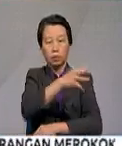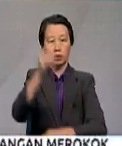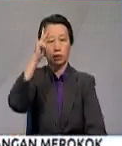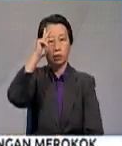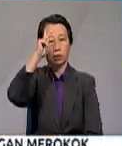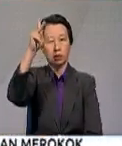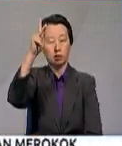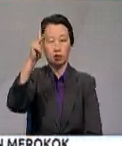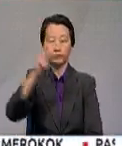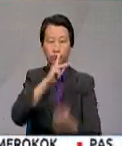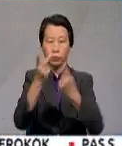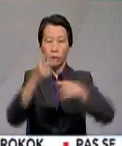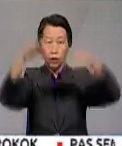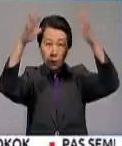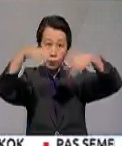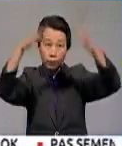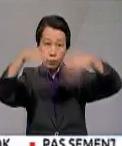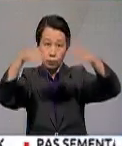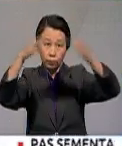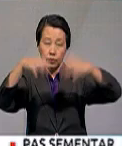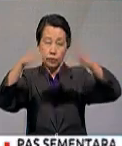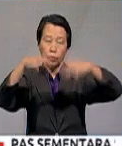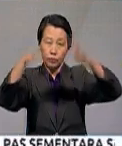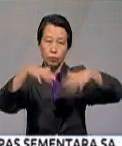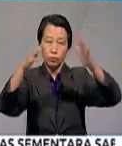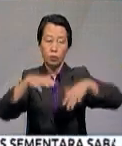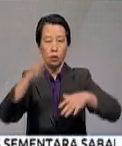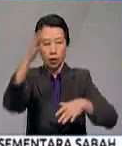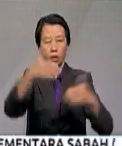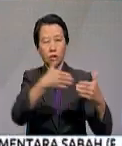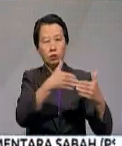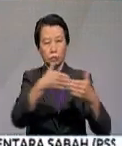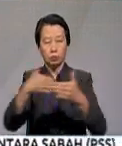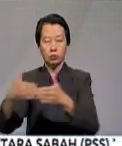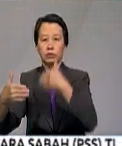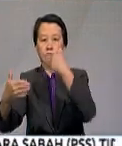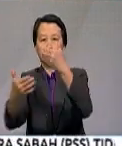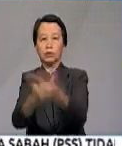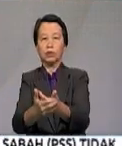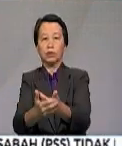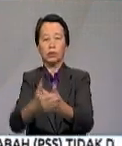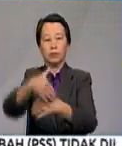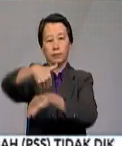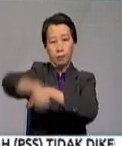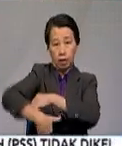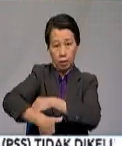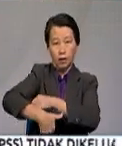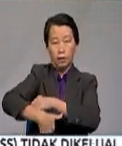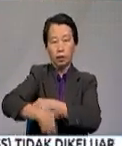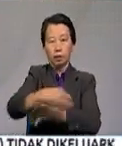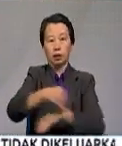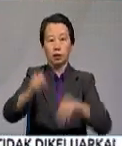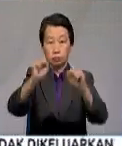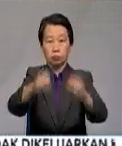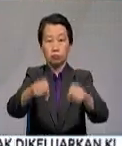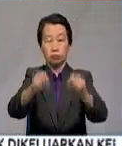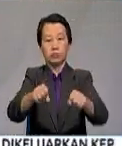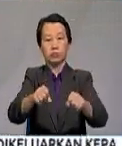Kelantan. Keadaan cuaca lembap ini dijangkakan akan berterusan sehingga ke lewat malam nanti dan boleh